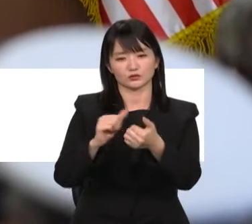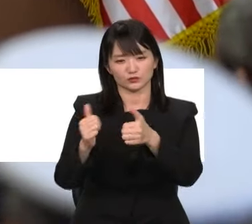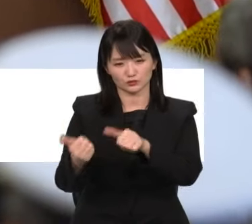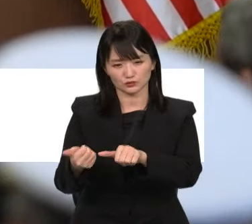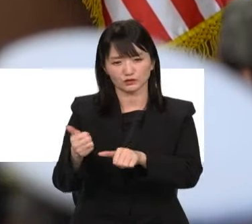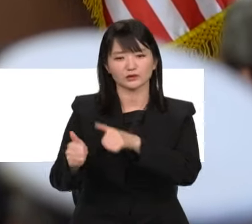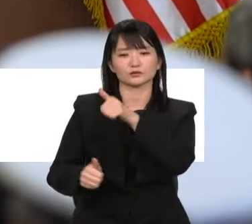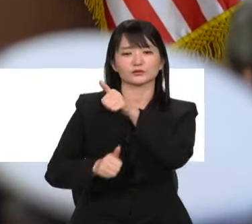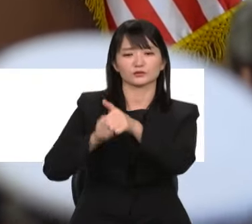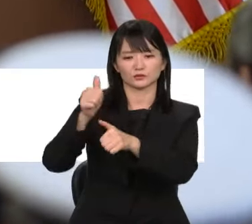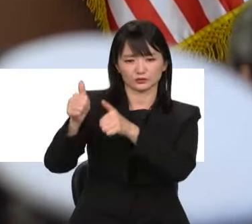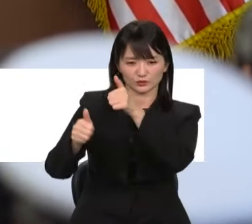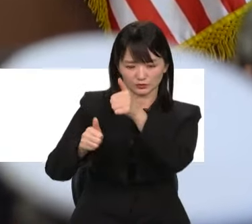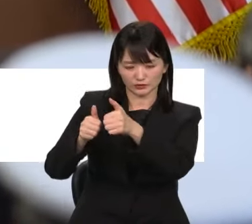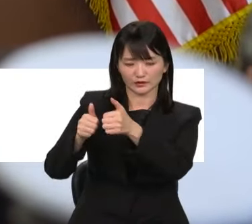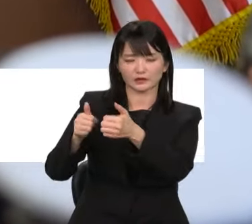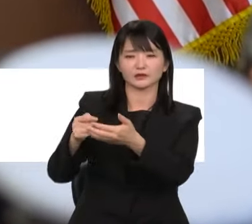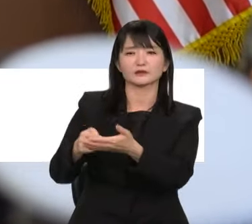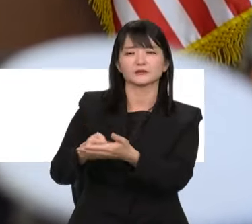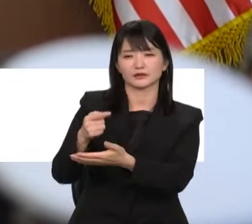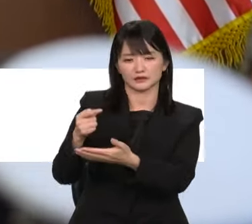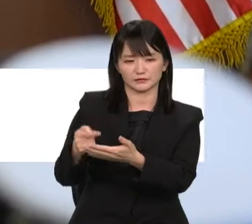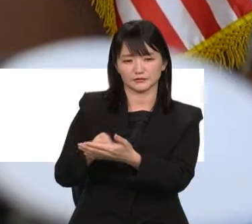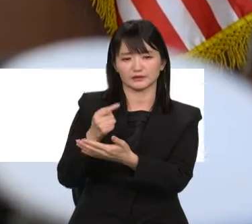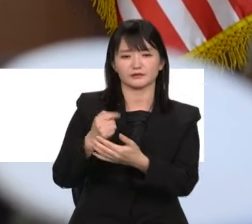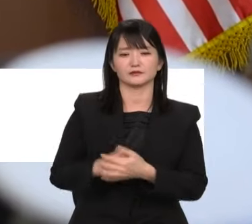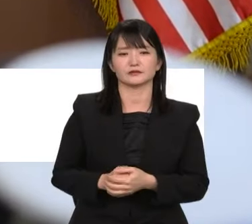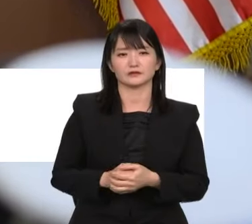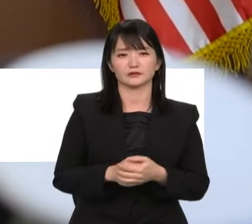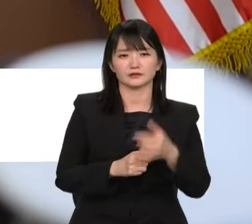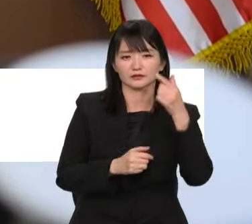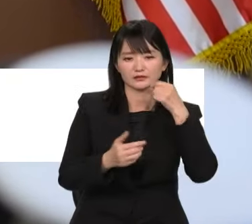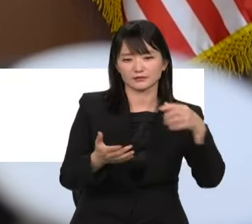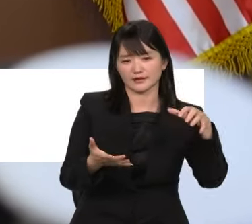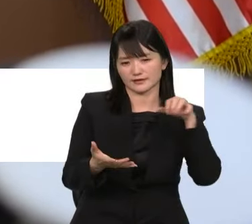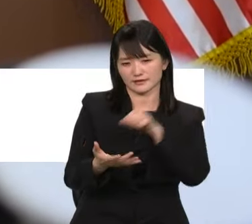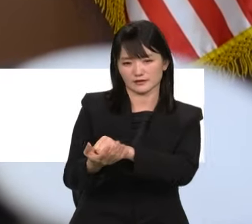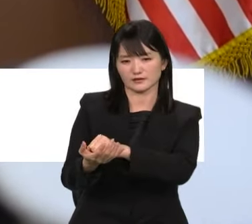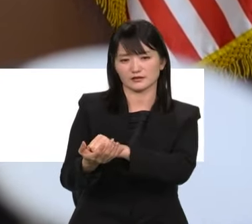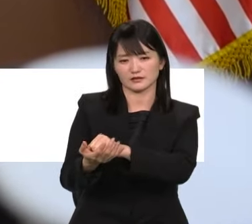고귀한 희생을 깊이 새기며 일제의 강점으로부터